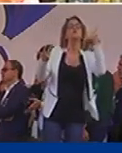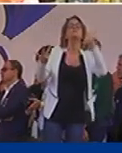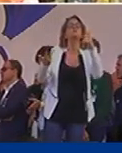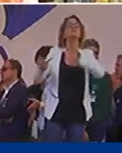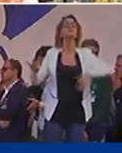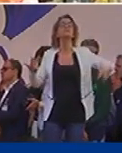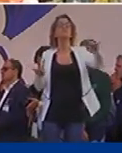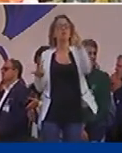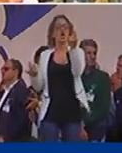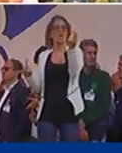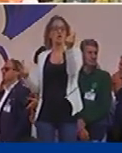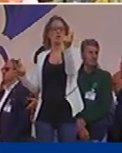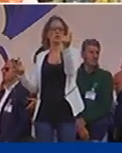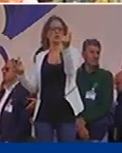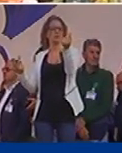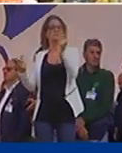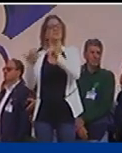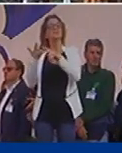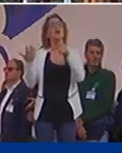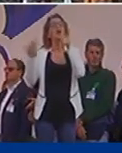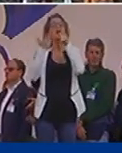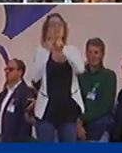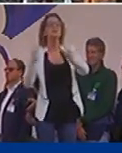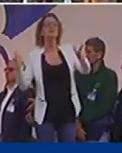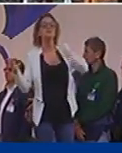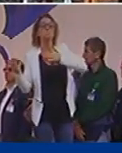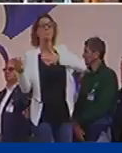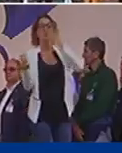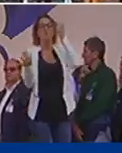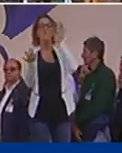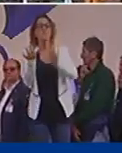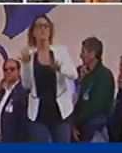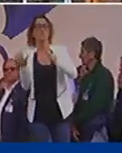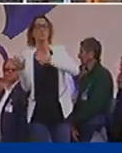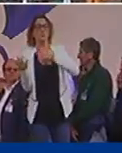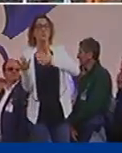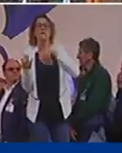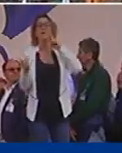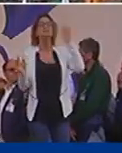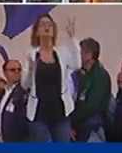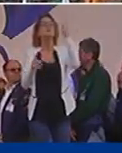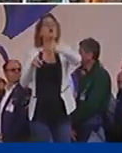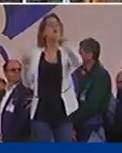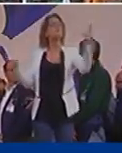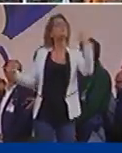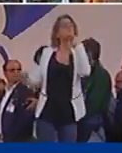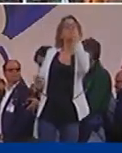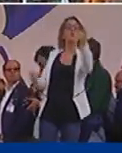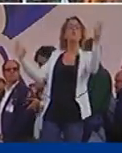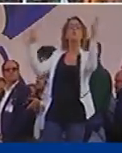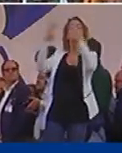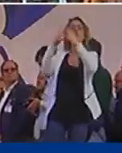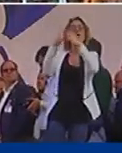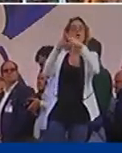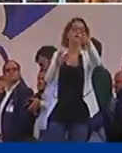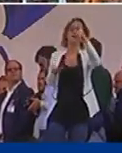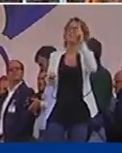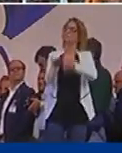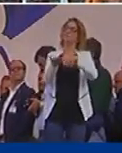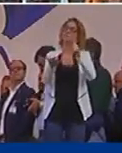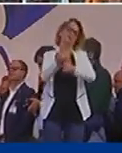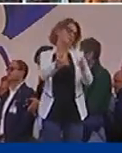nostra economia, delle nostre lingue, della nostra cultura. E se qualcuno ti dichiara guerra, hai diritto di